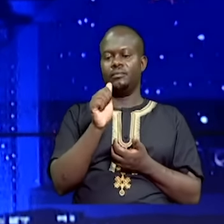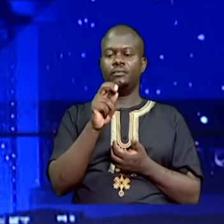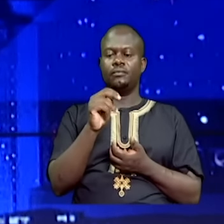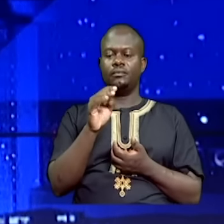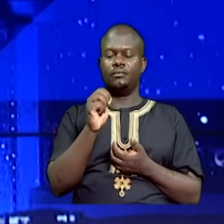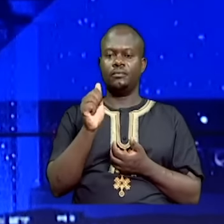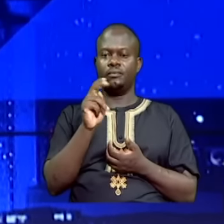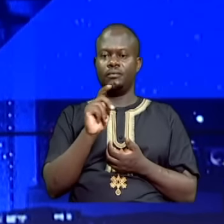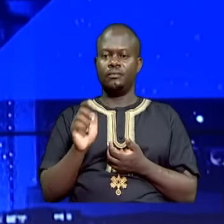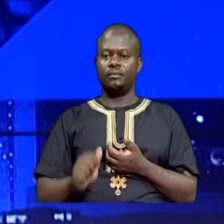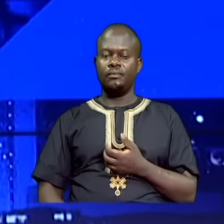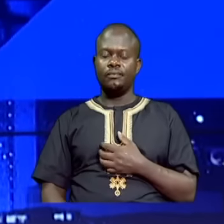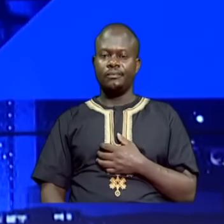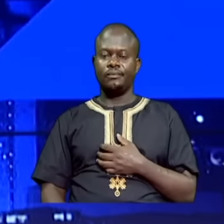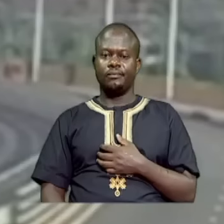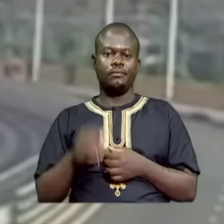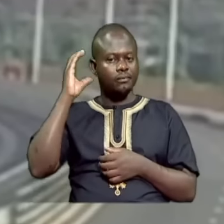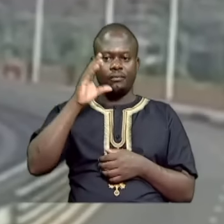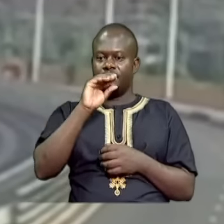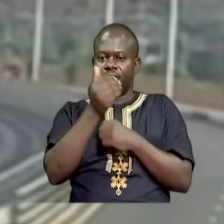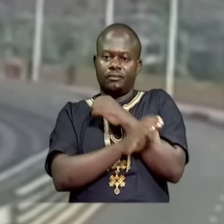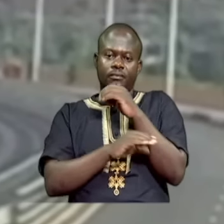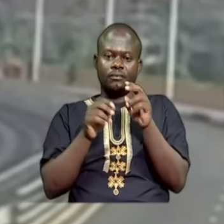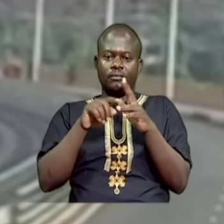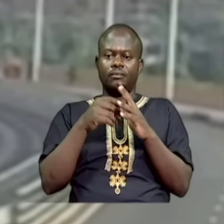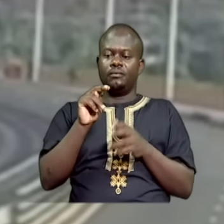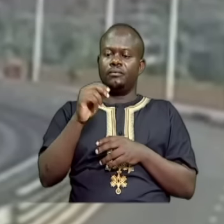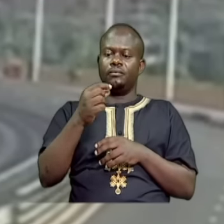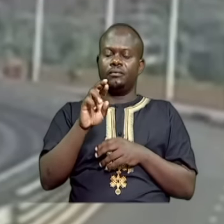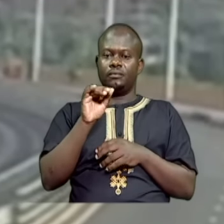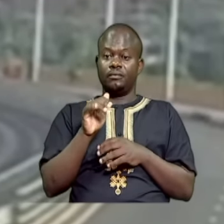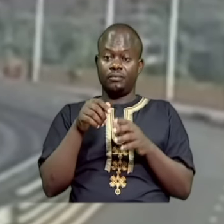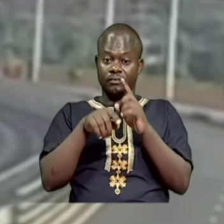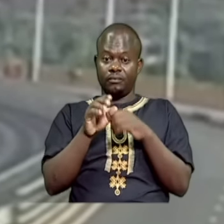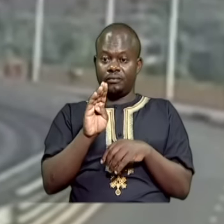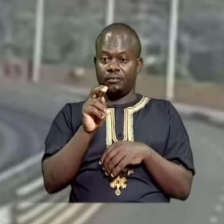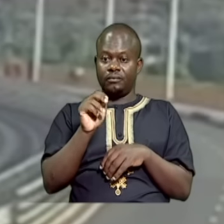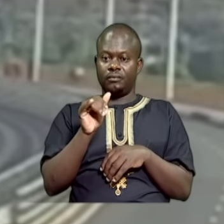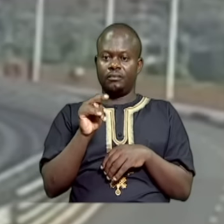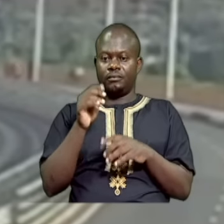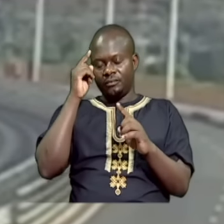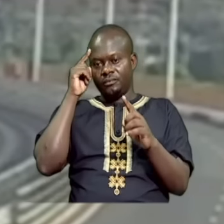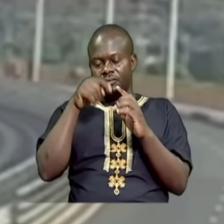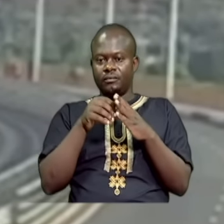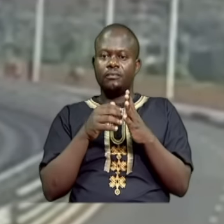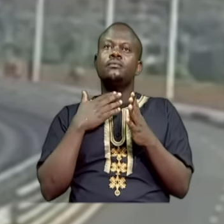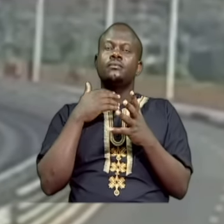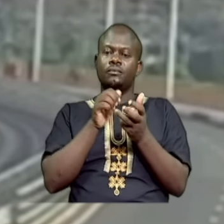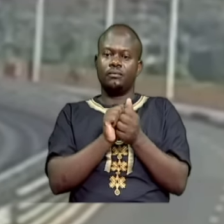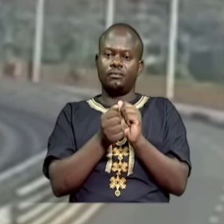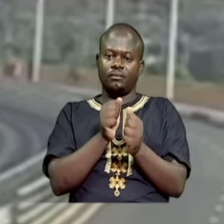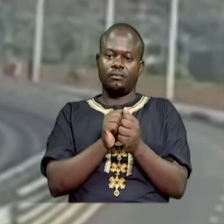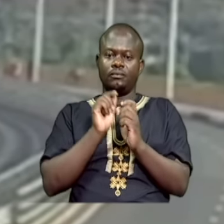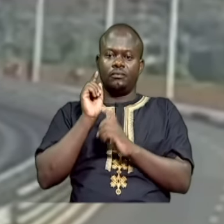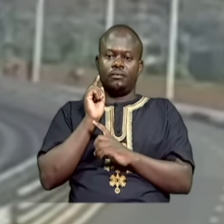Innocent Amakuru avuga mu mahanga tuhere mu gihugu cya Niger aho yashinje Benin n'u Faransa kuba mu mugambi wo gushaka guhungabanya umutekano